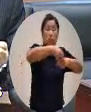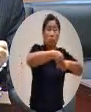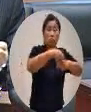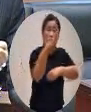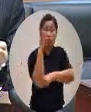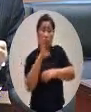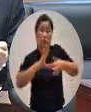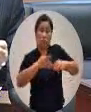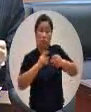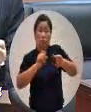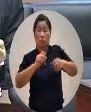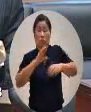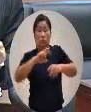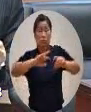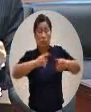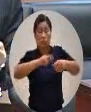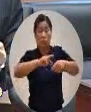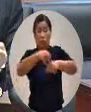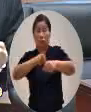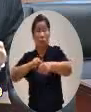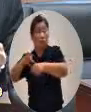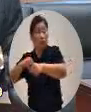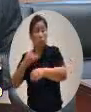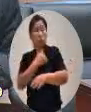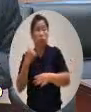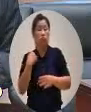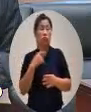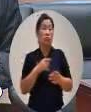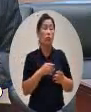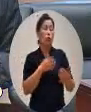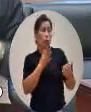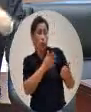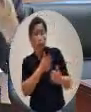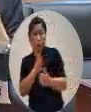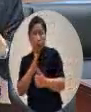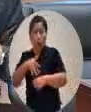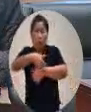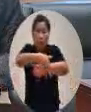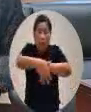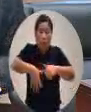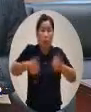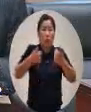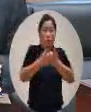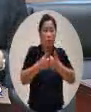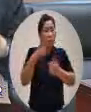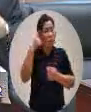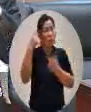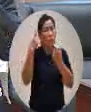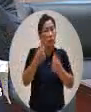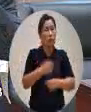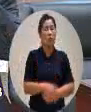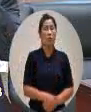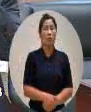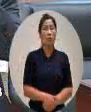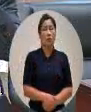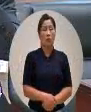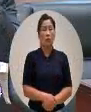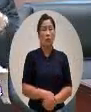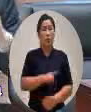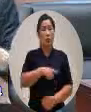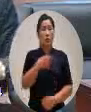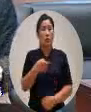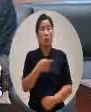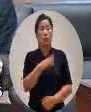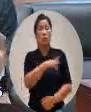氣候變遷跨政府的一個一個這個諮詢委員會透過這樣子下一頁然後